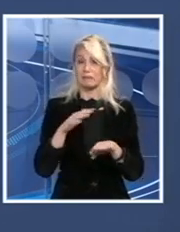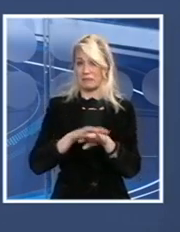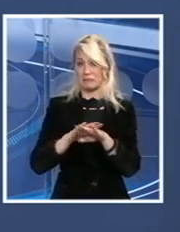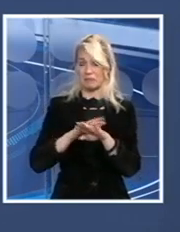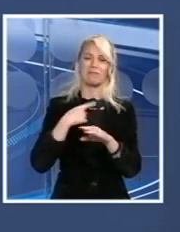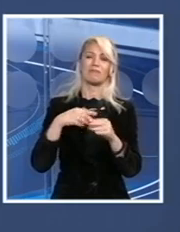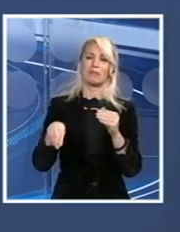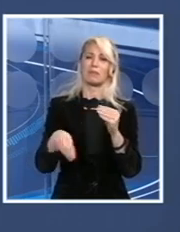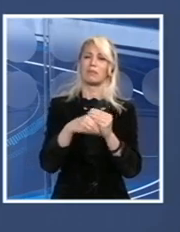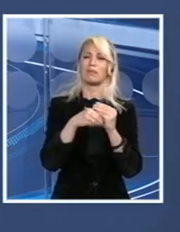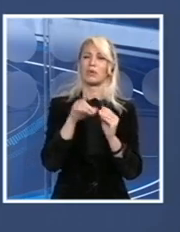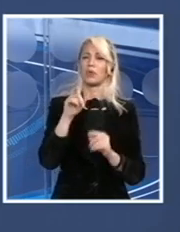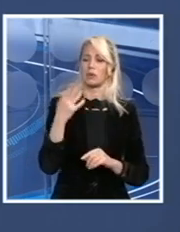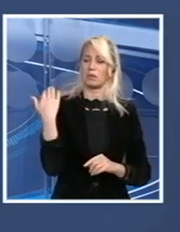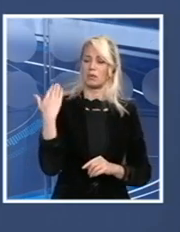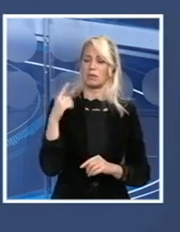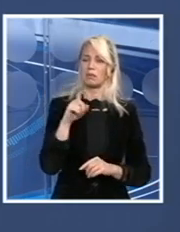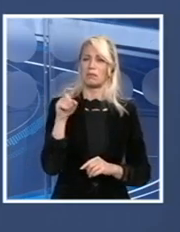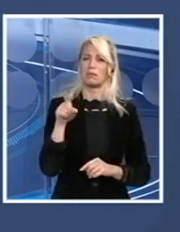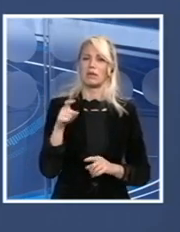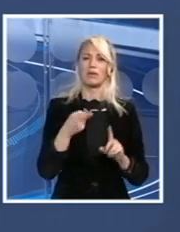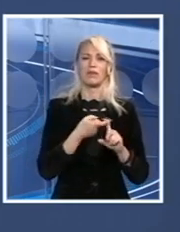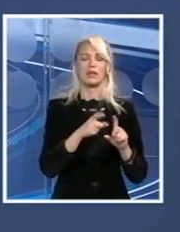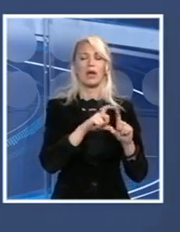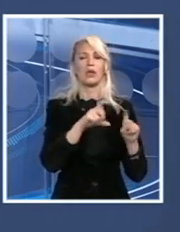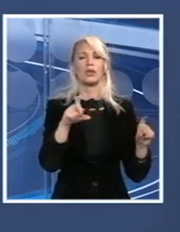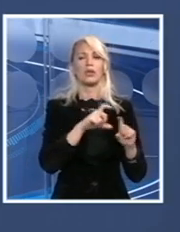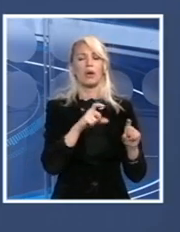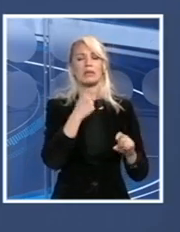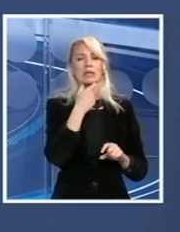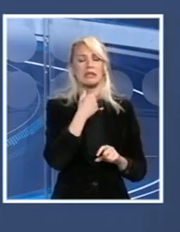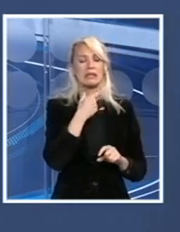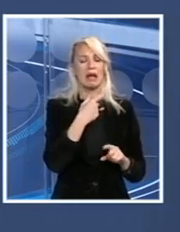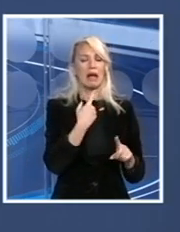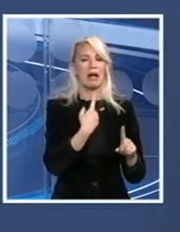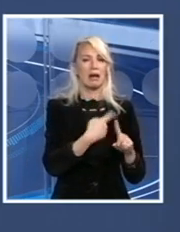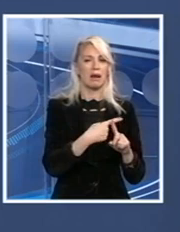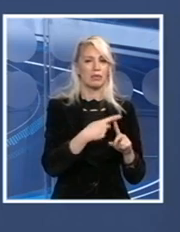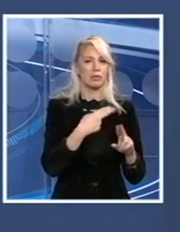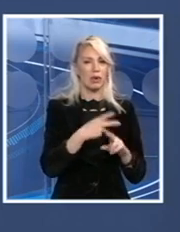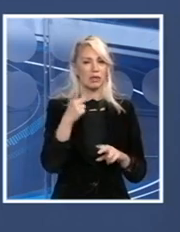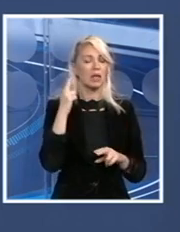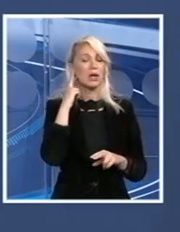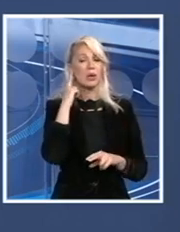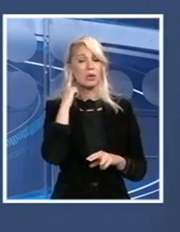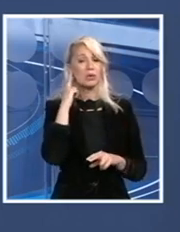dopunu prethodnom pitanju o gerontološkom centru u Kruševcu, pročitala sledeće